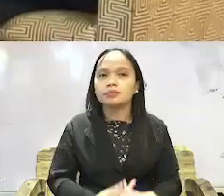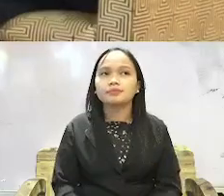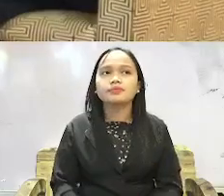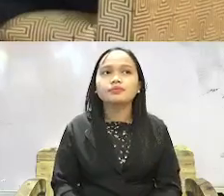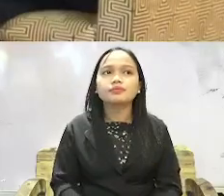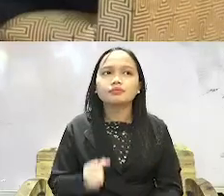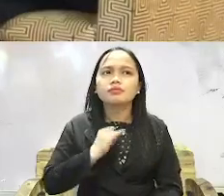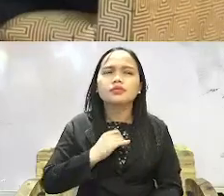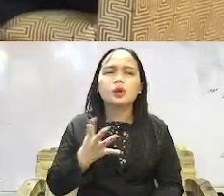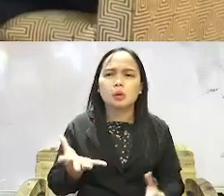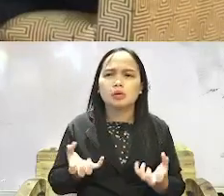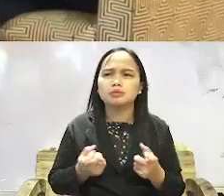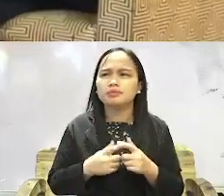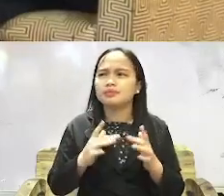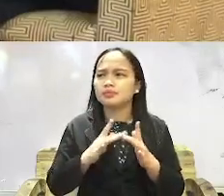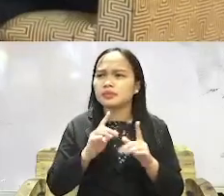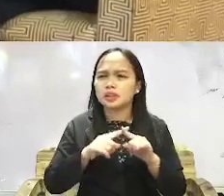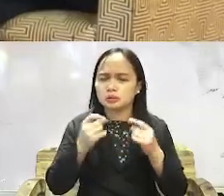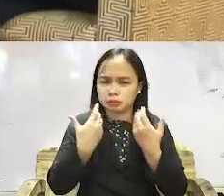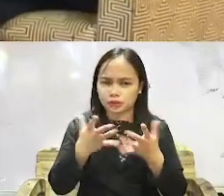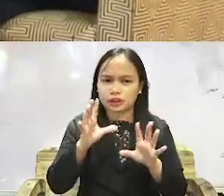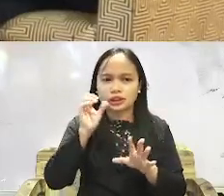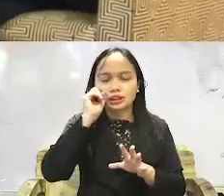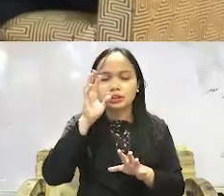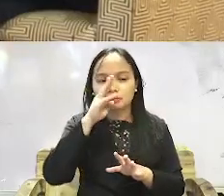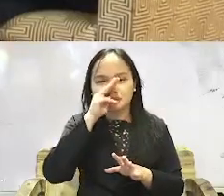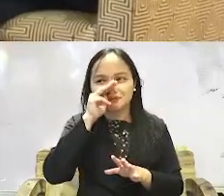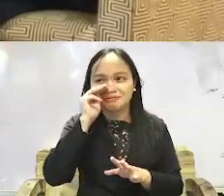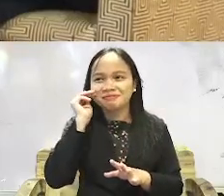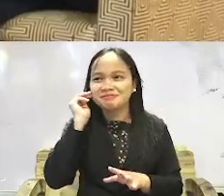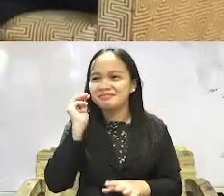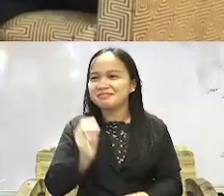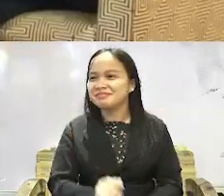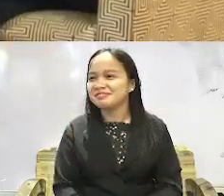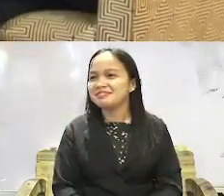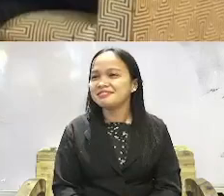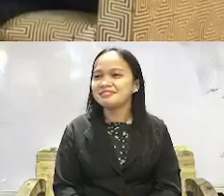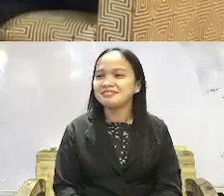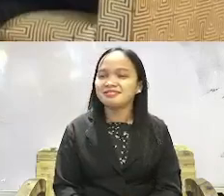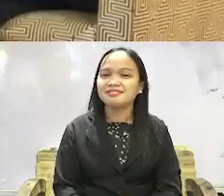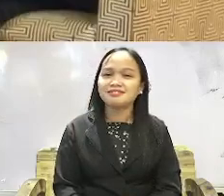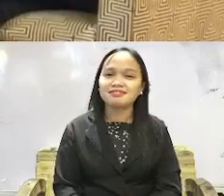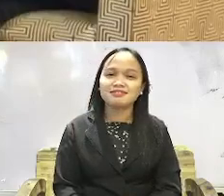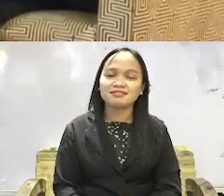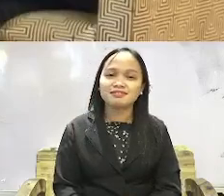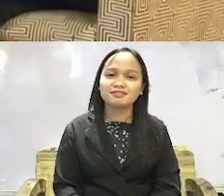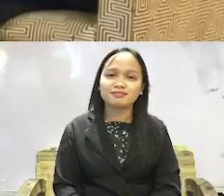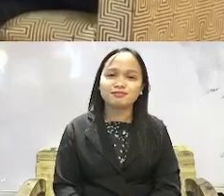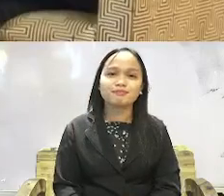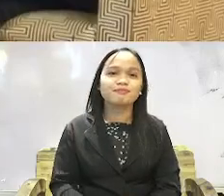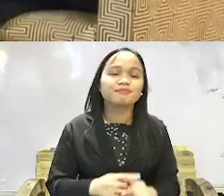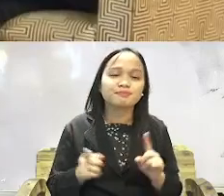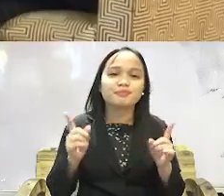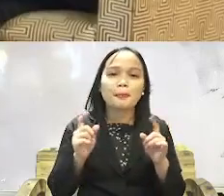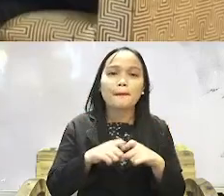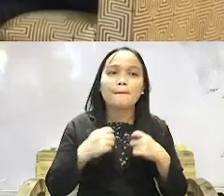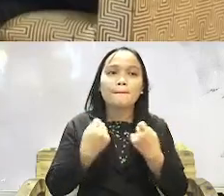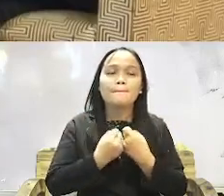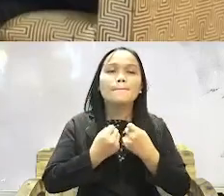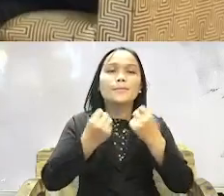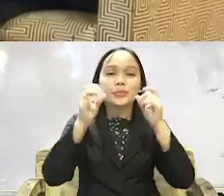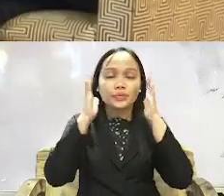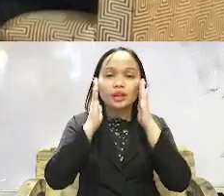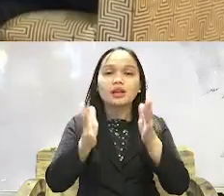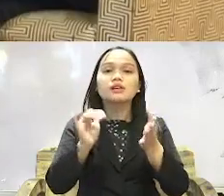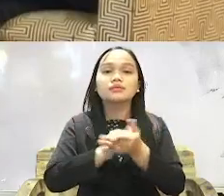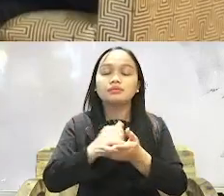ko i-connect sana pero nasabi na ni Sir Maki kanina. Sorry. Pero ito yung focus. Tignan ito yung focus ha. Yung pagmamahal